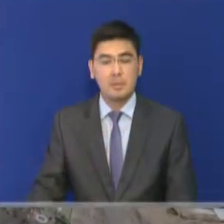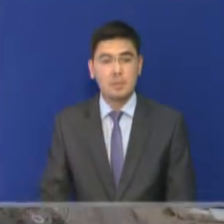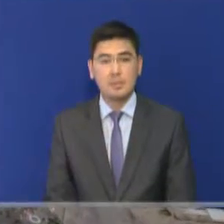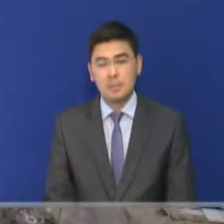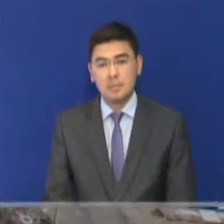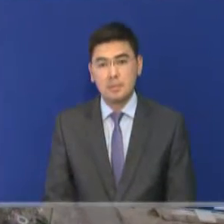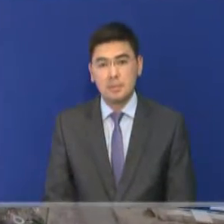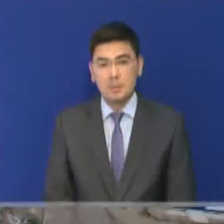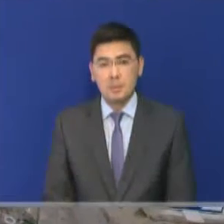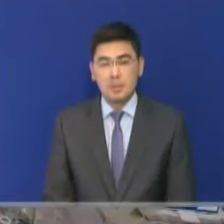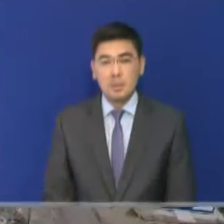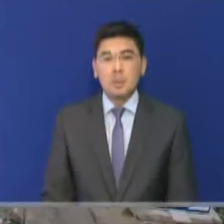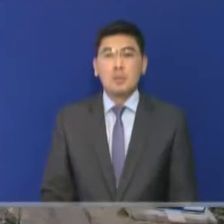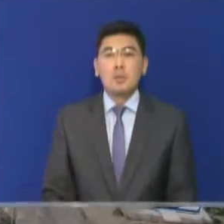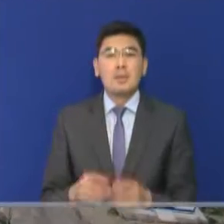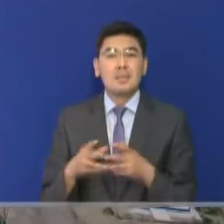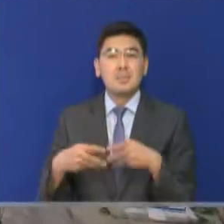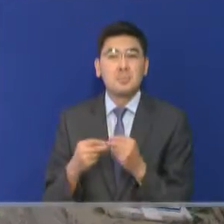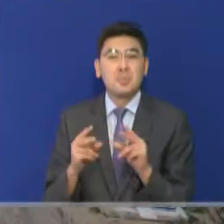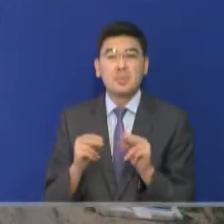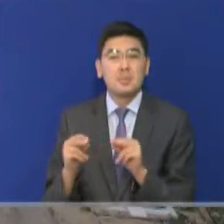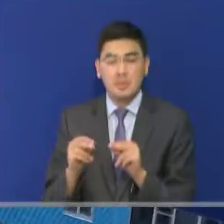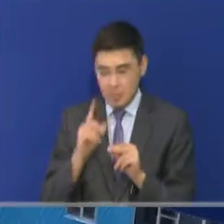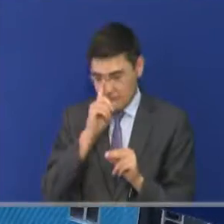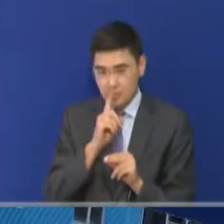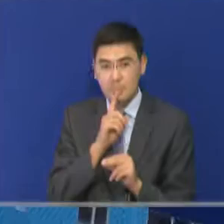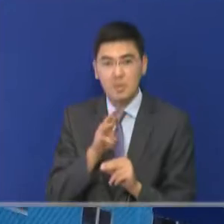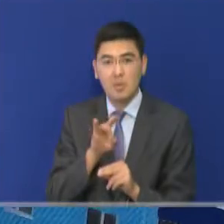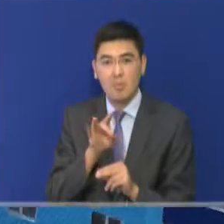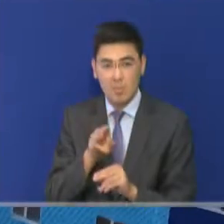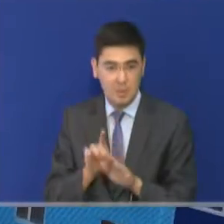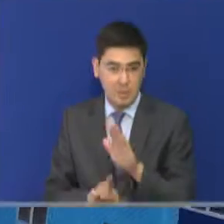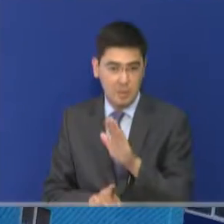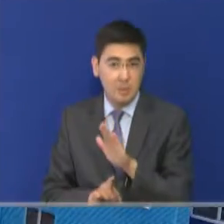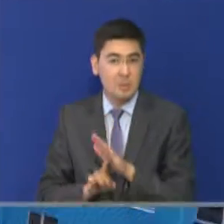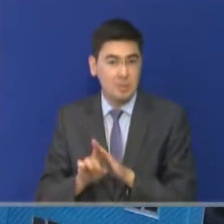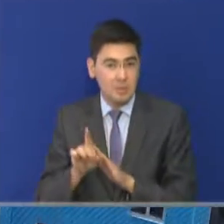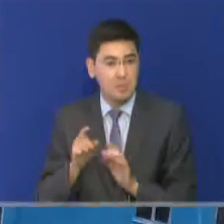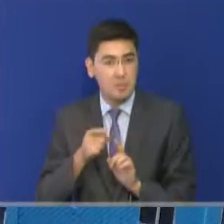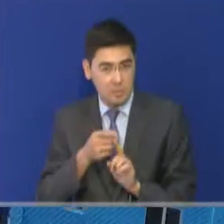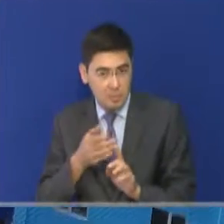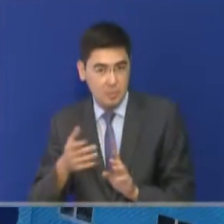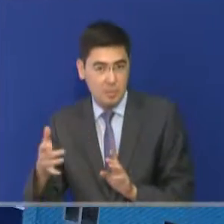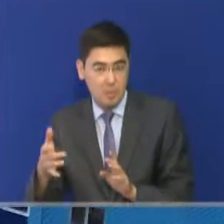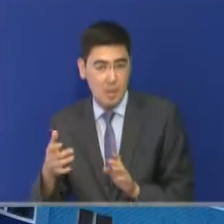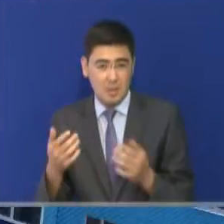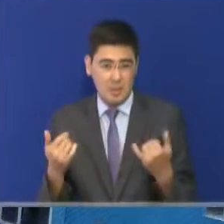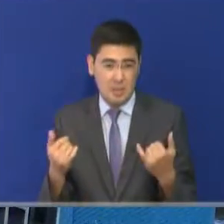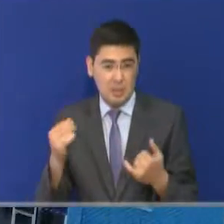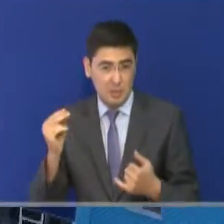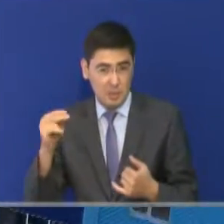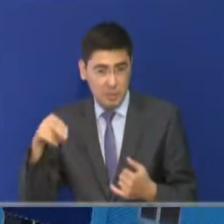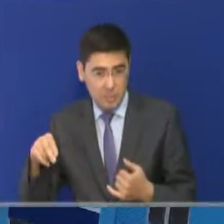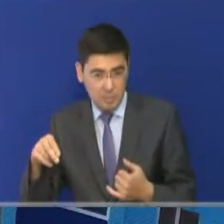Напомним, второй этап программы «Бақытты отбасы» стартовал в марте текущего года. Однако в связи с чрезвычайной ситуацией в стране эта работа